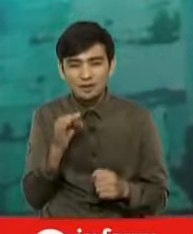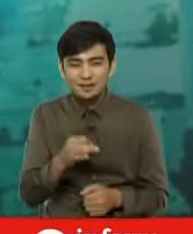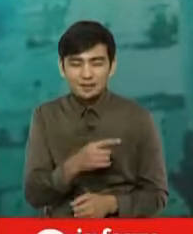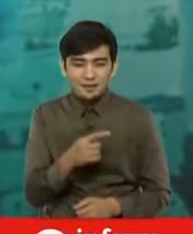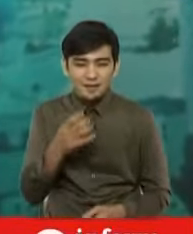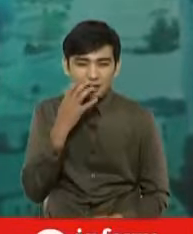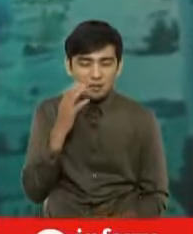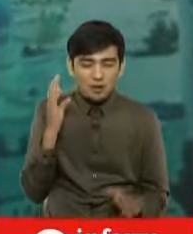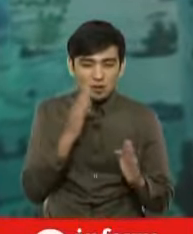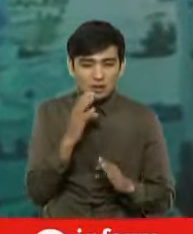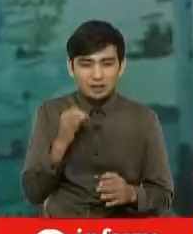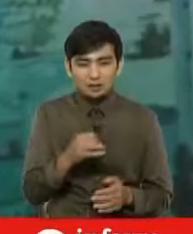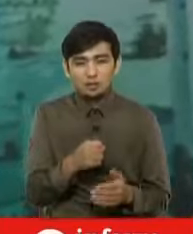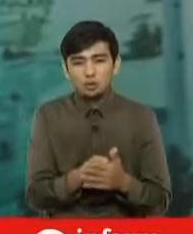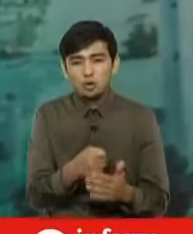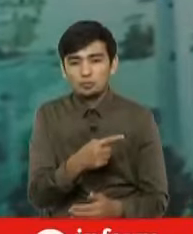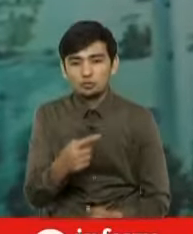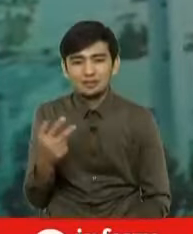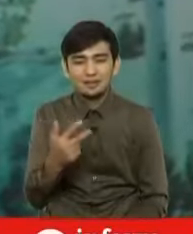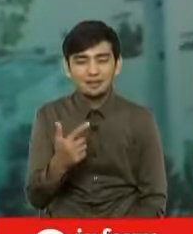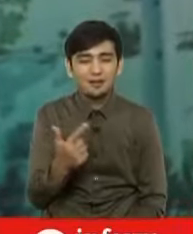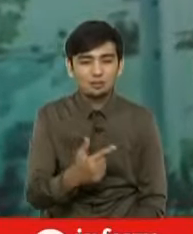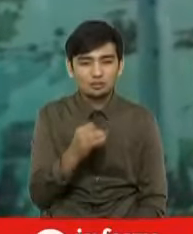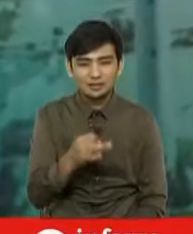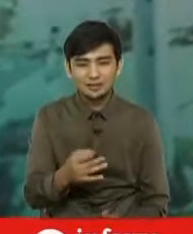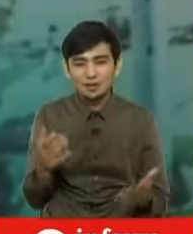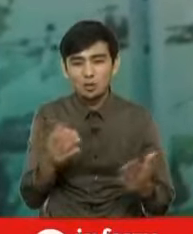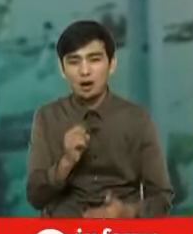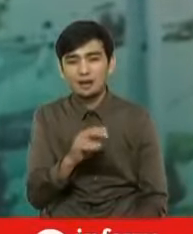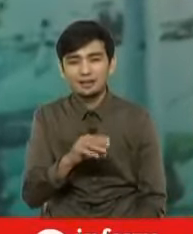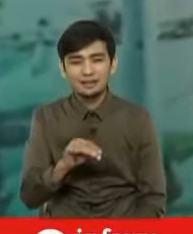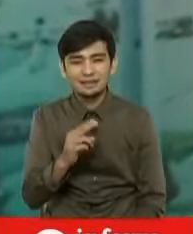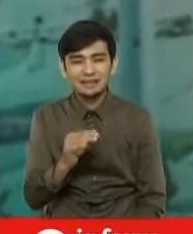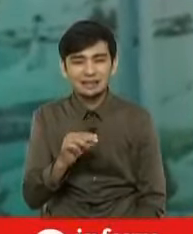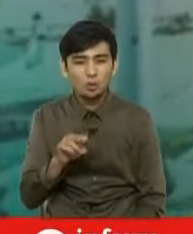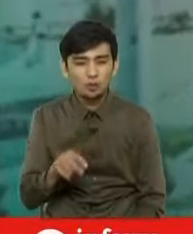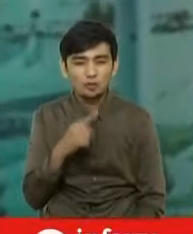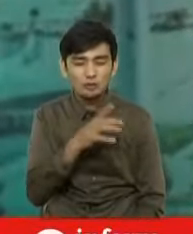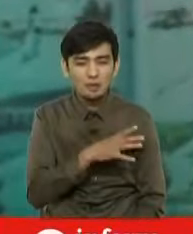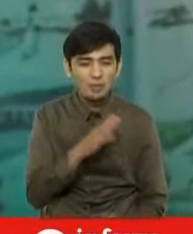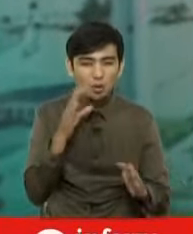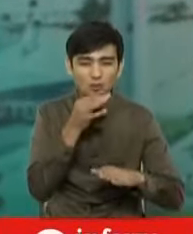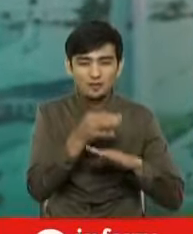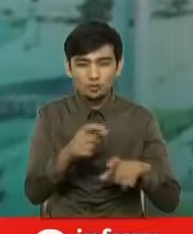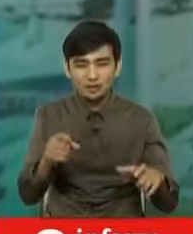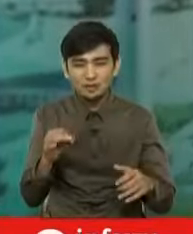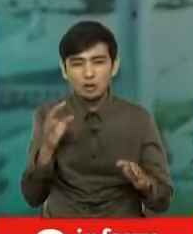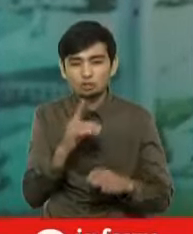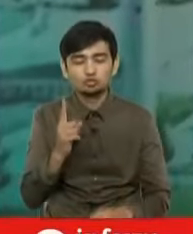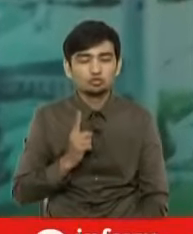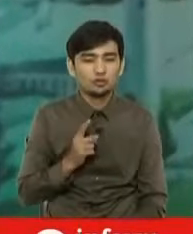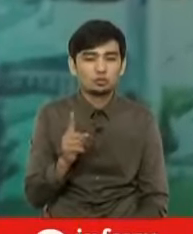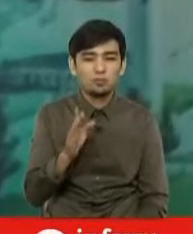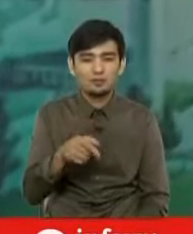температуры воздуха до минус 3 градусов. О каком антициклоне говорят синоптики и чего ждать от погоды казахстанцам на